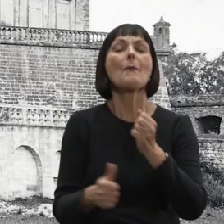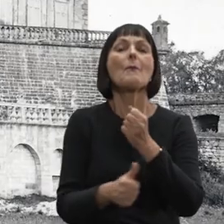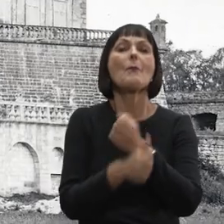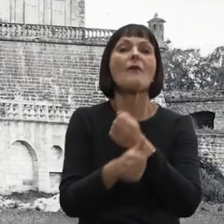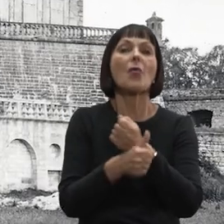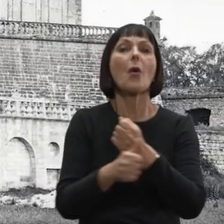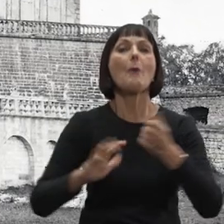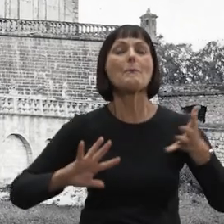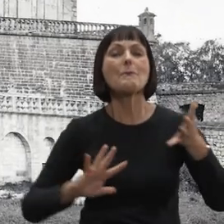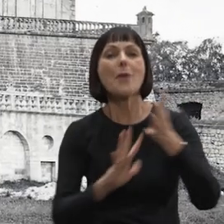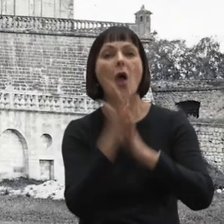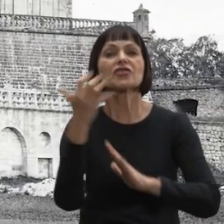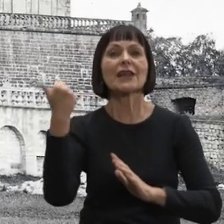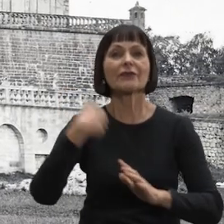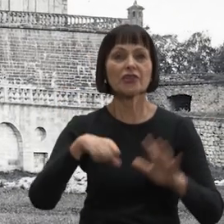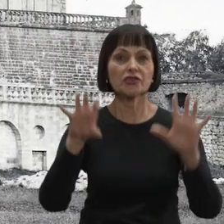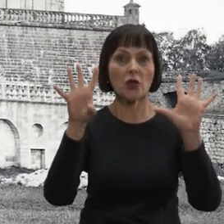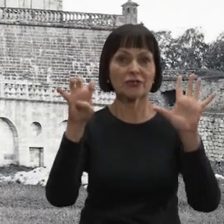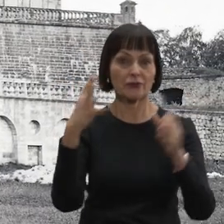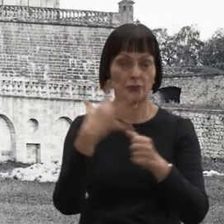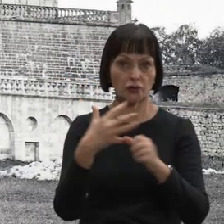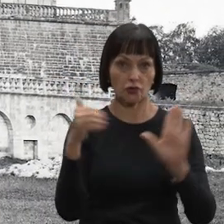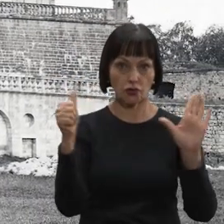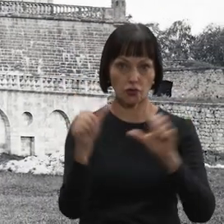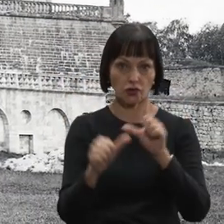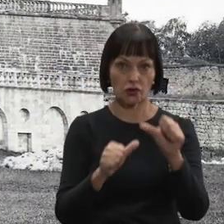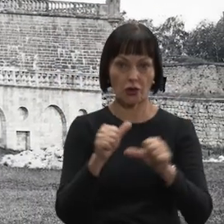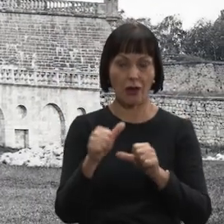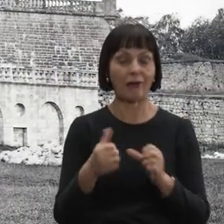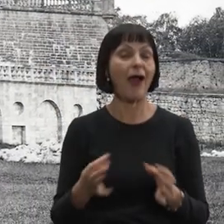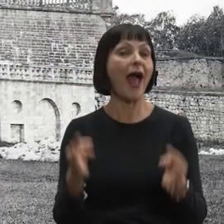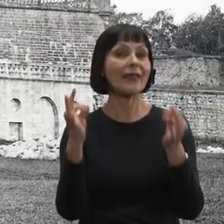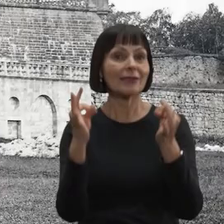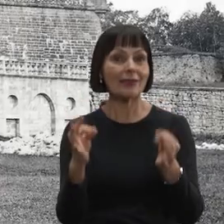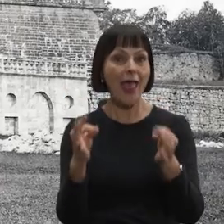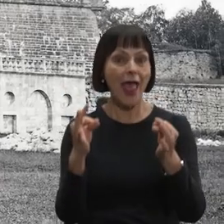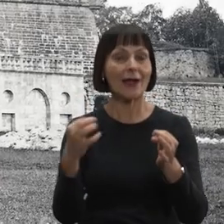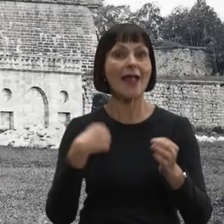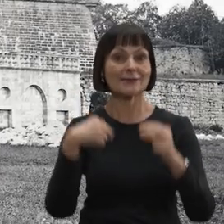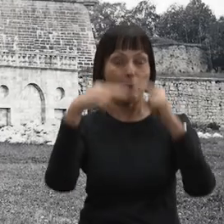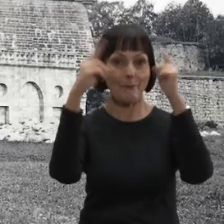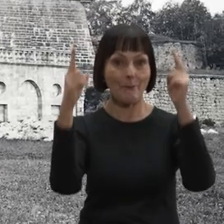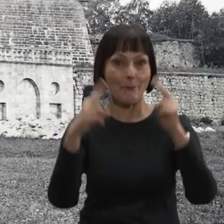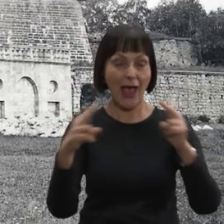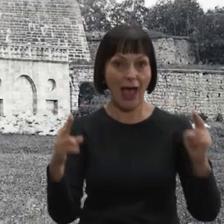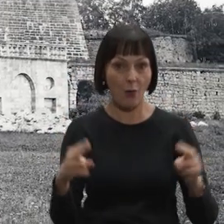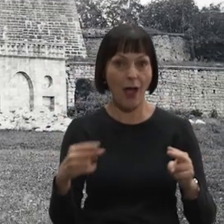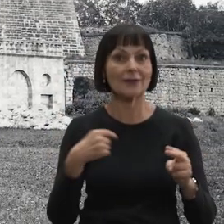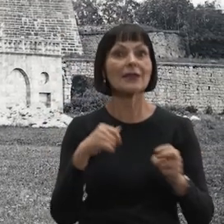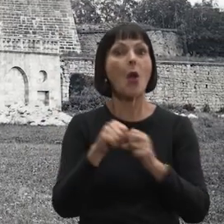doprowadził duży pożar w 1956 roku. Obecnie